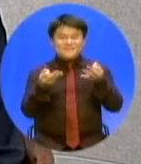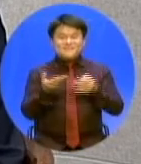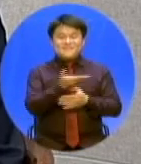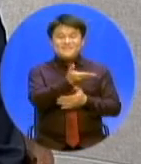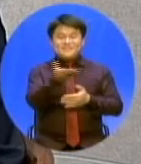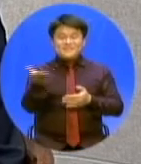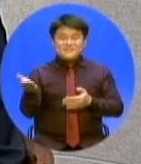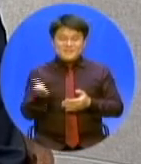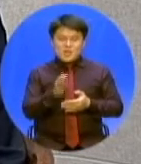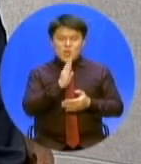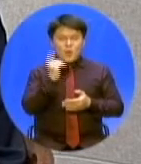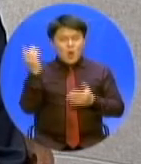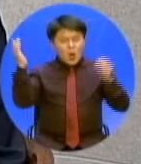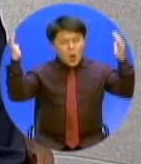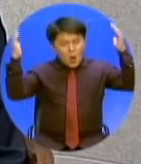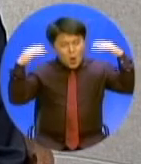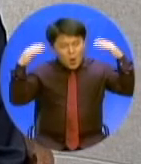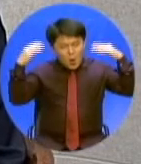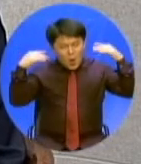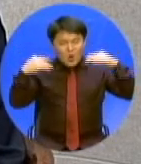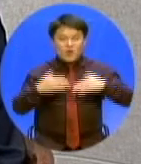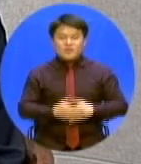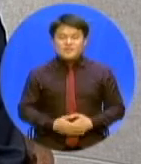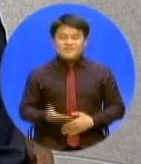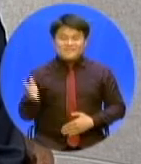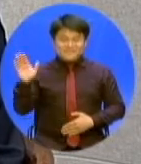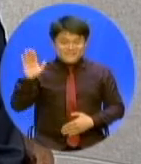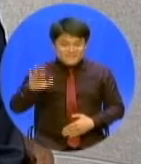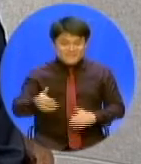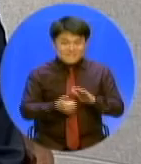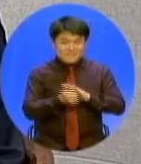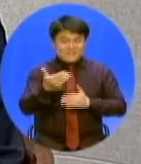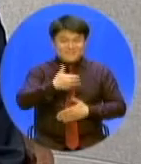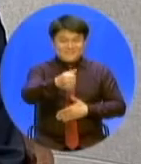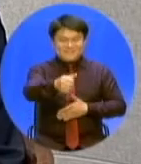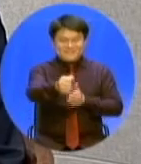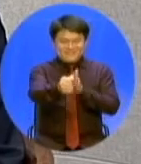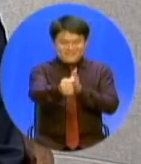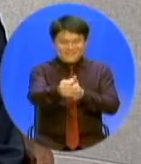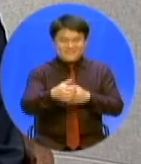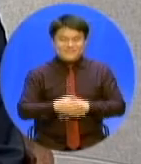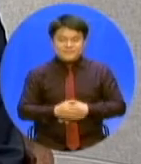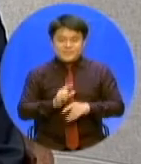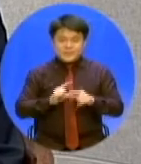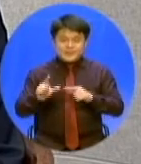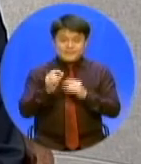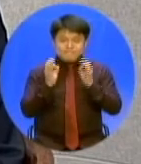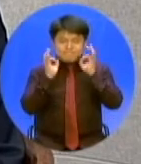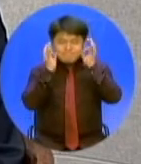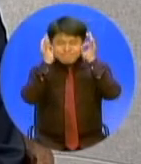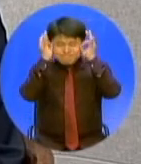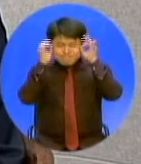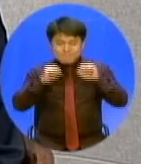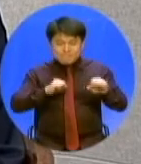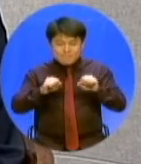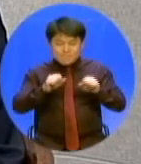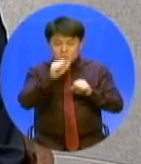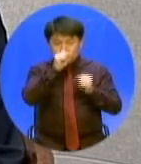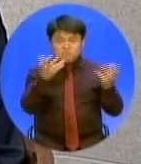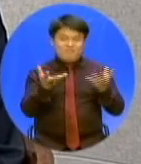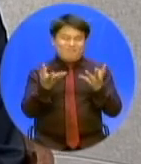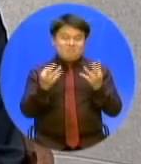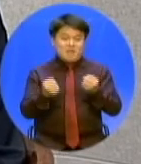정말 덥습니다 요즘. 아, 그렇지만 희망 가지세요. 더 열심히 하시면 좋은 일이 생길